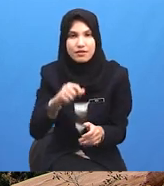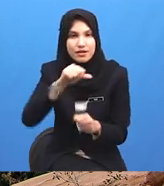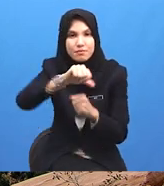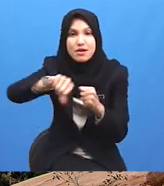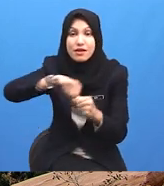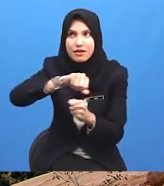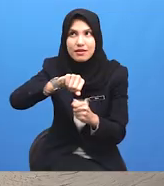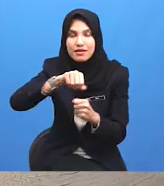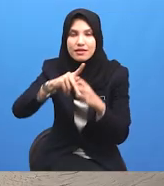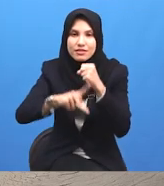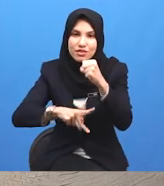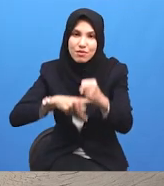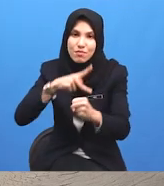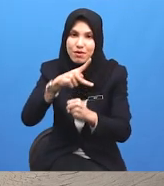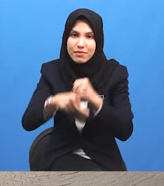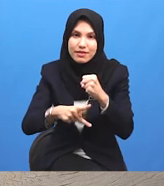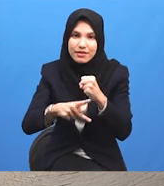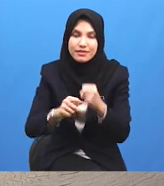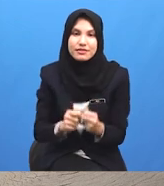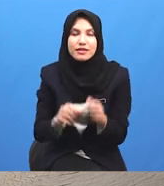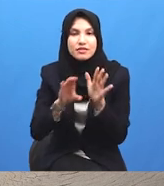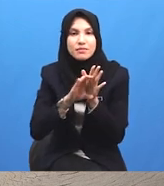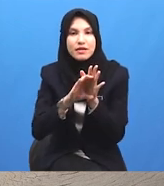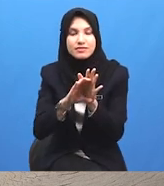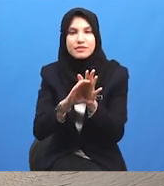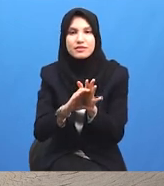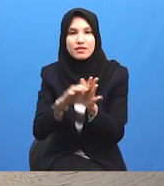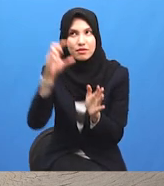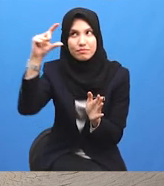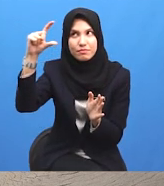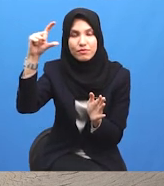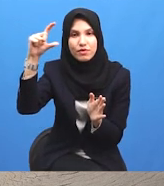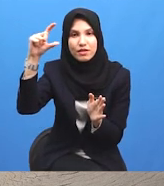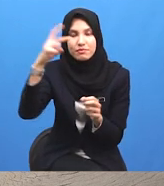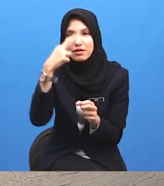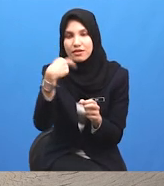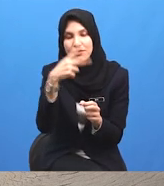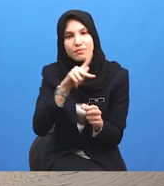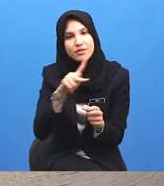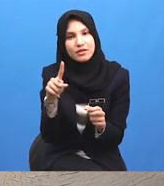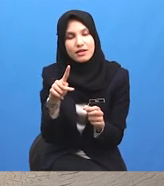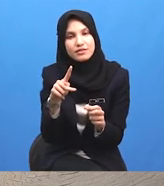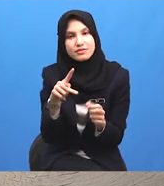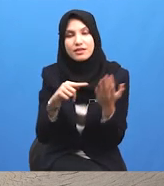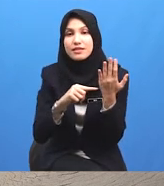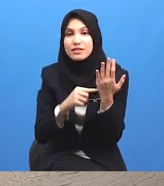sebuah planet. Sebagai contoh, bulan merupakan satelit semula jadi bagi